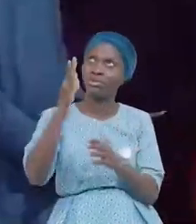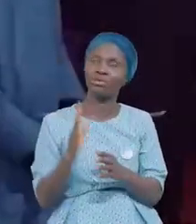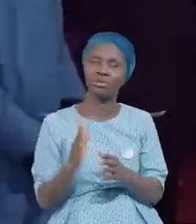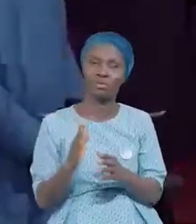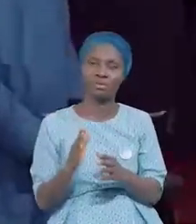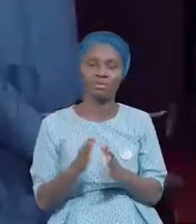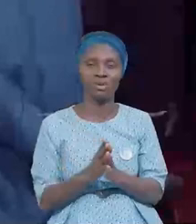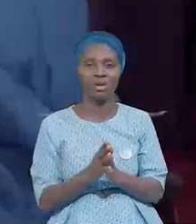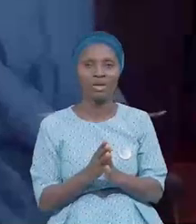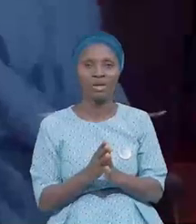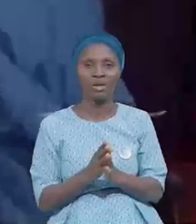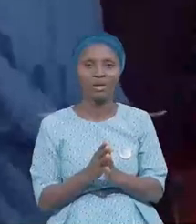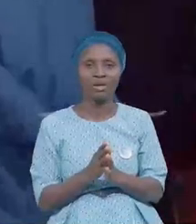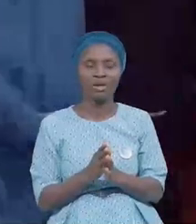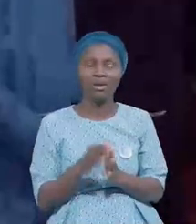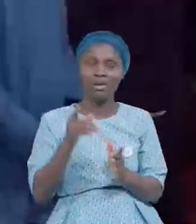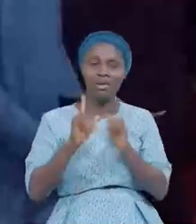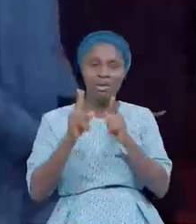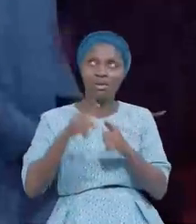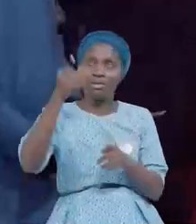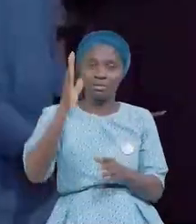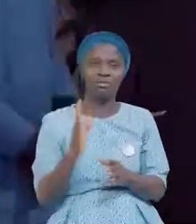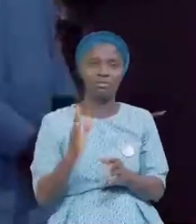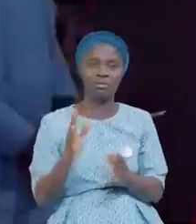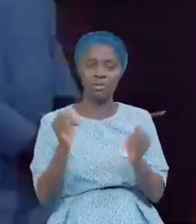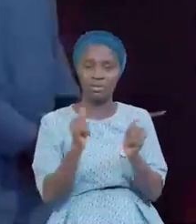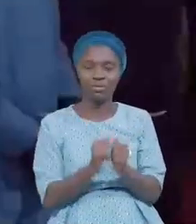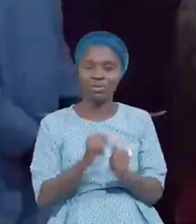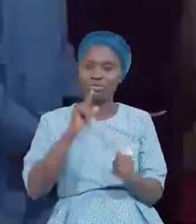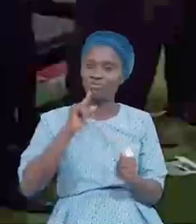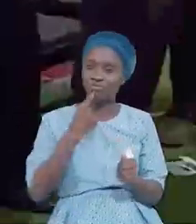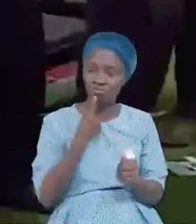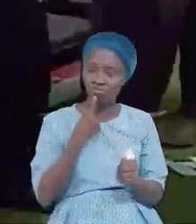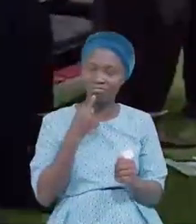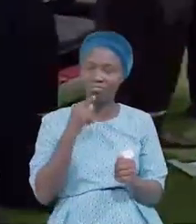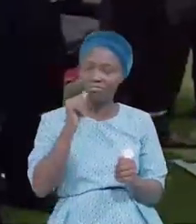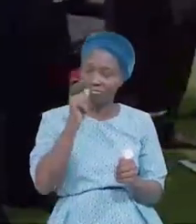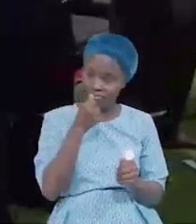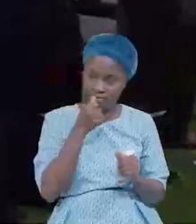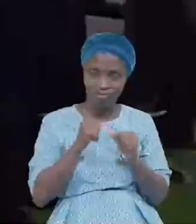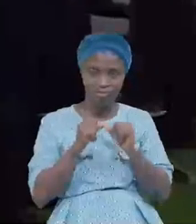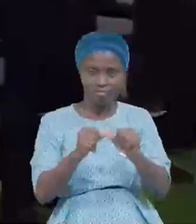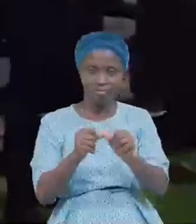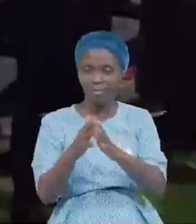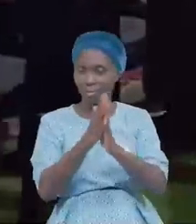impartial. Parle à Dieu, avec importunité dans la prière. Parle à